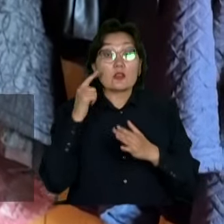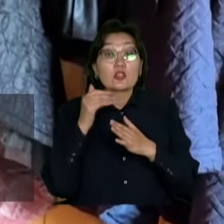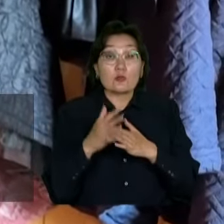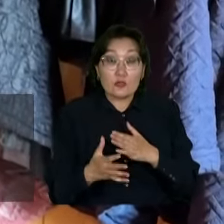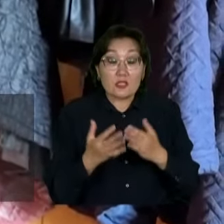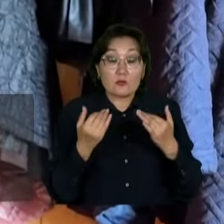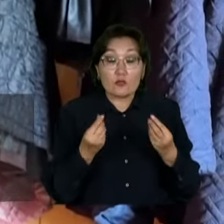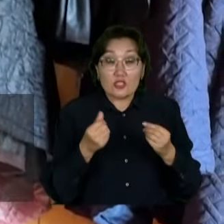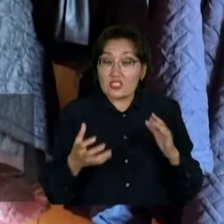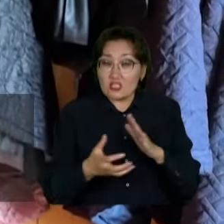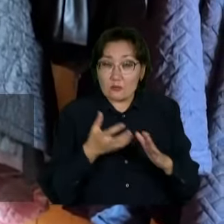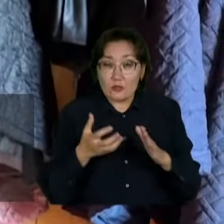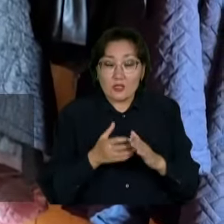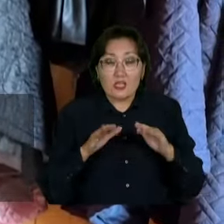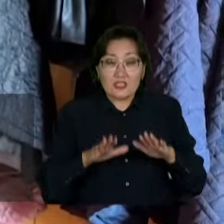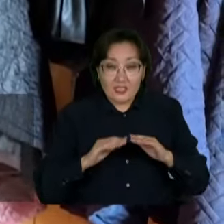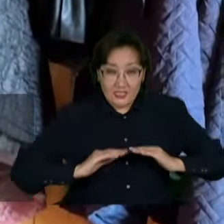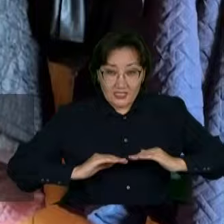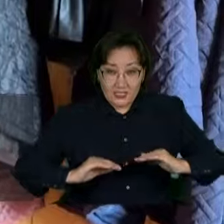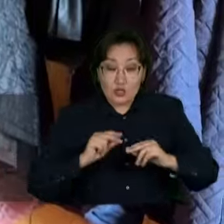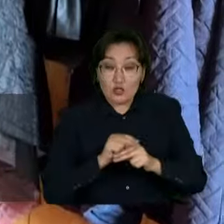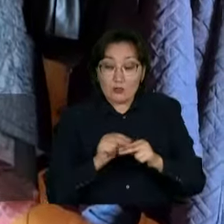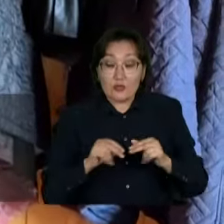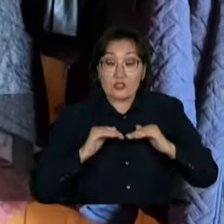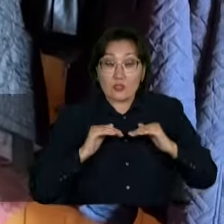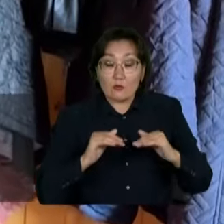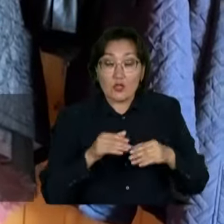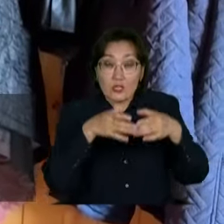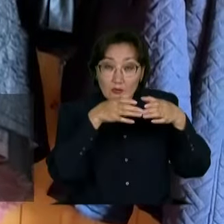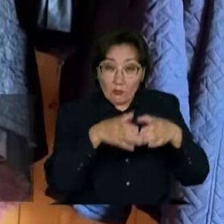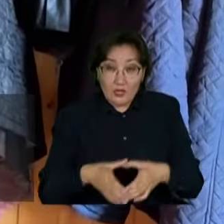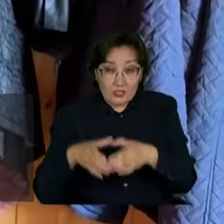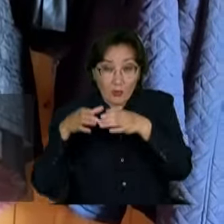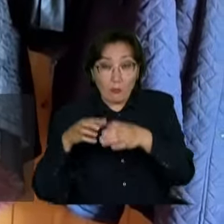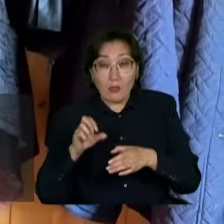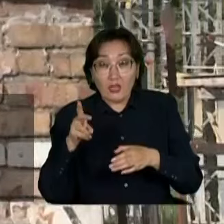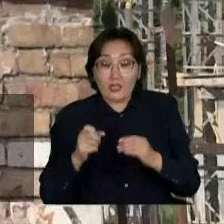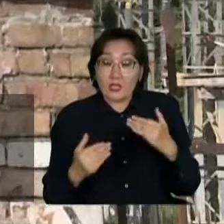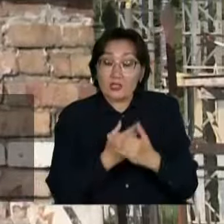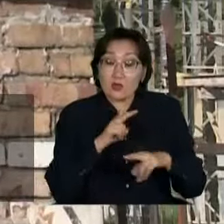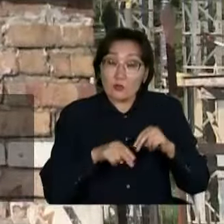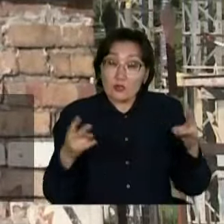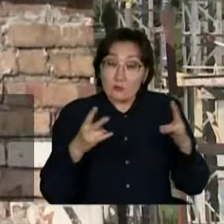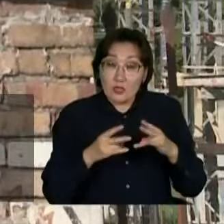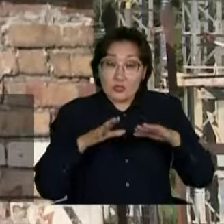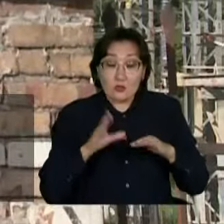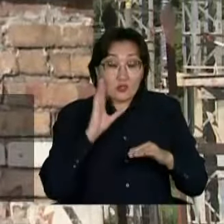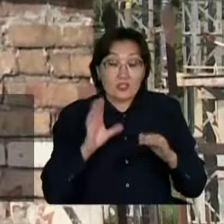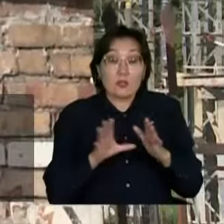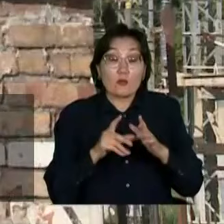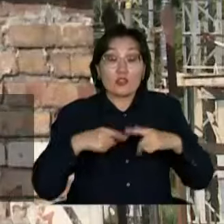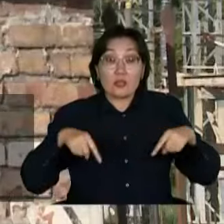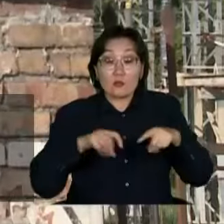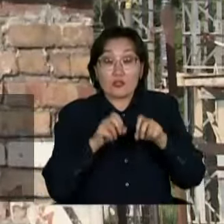тұрғандай, қаражат жеткіліксіз. Тек еденді ғана жөндейміз бе? Еден, тіреуіштер, барлығын қайтадан тұрғызу керек. Ал жергілікті су электр